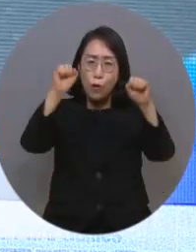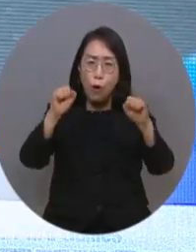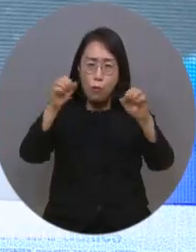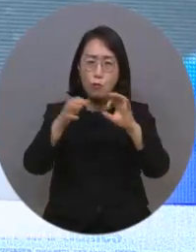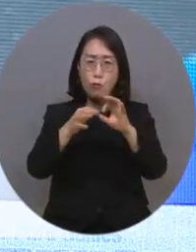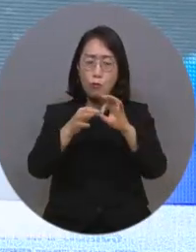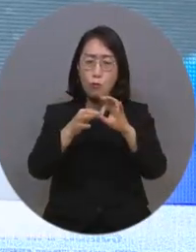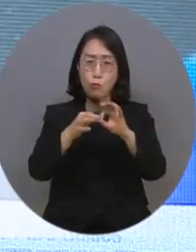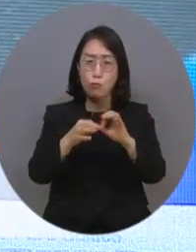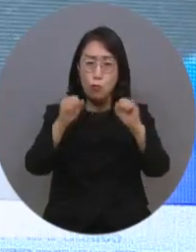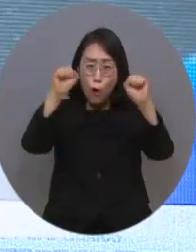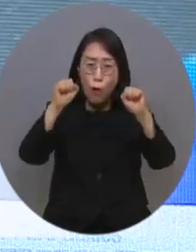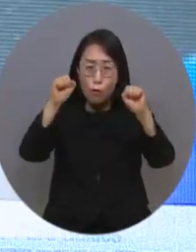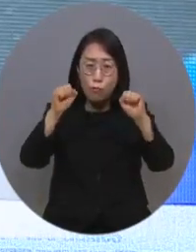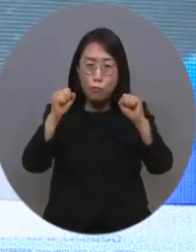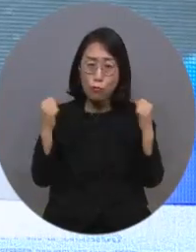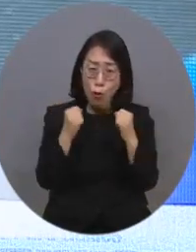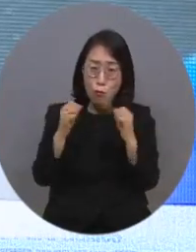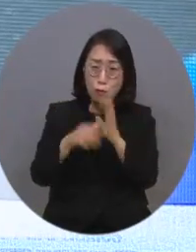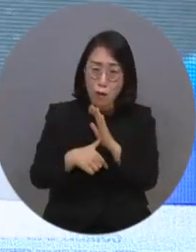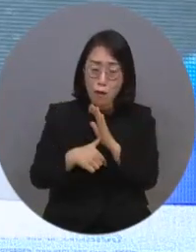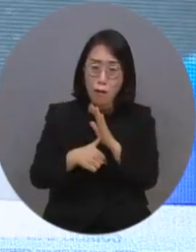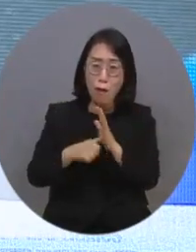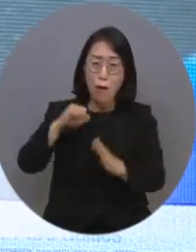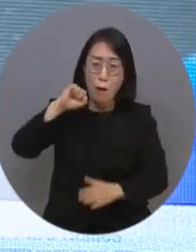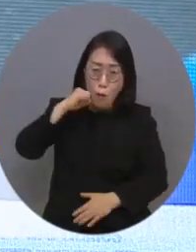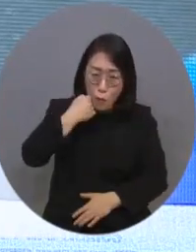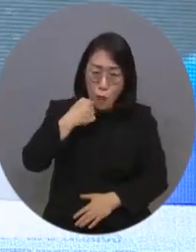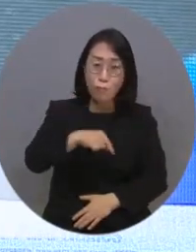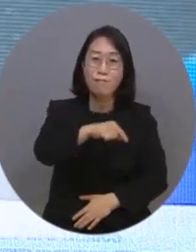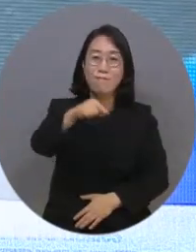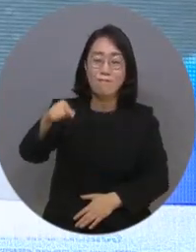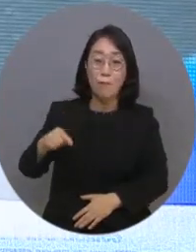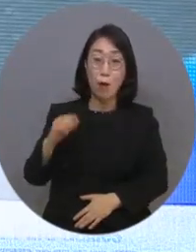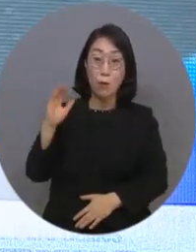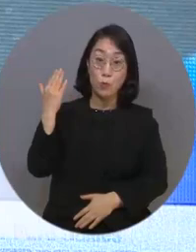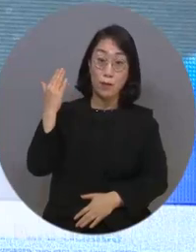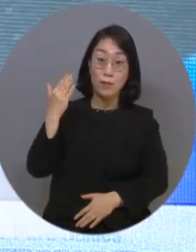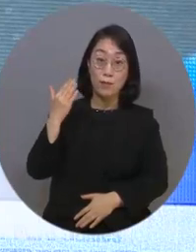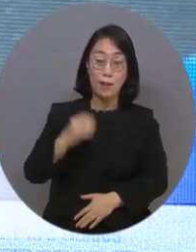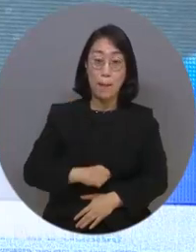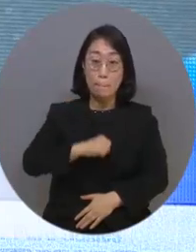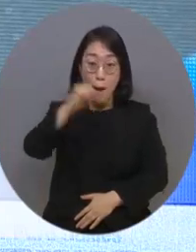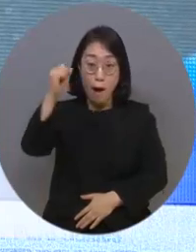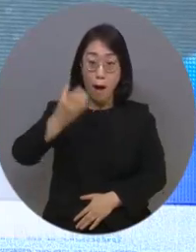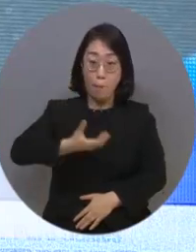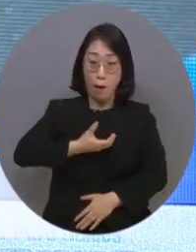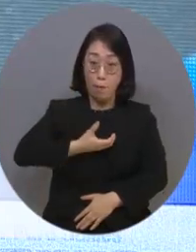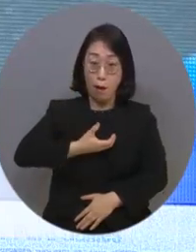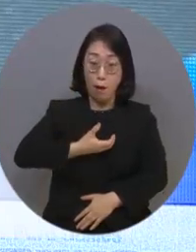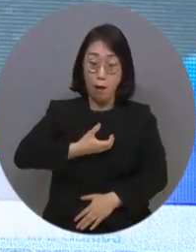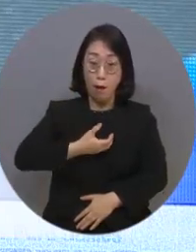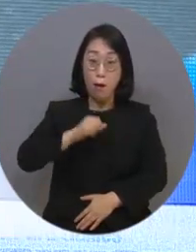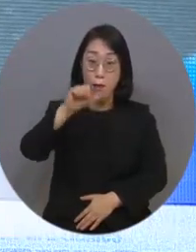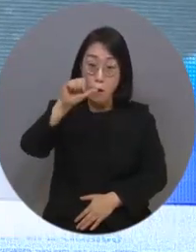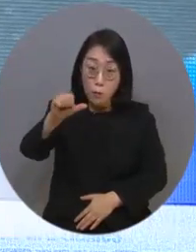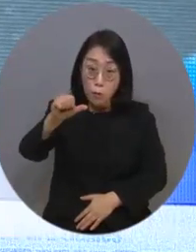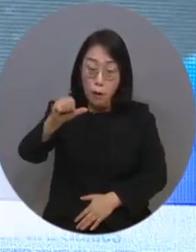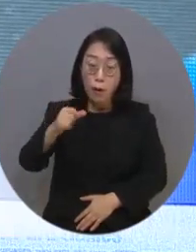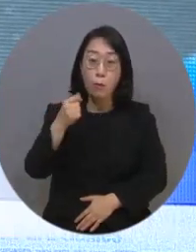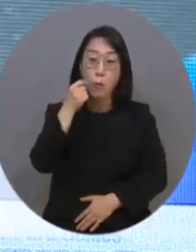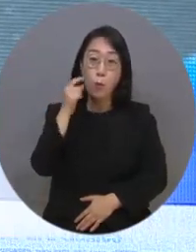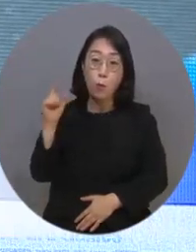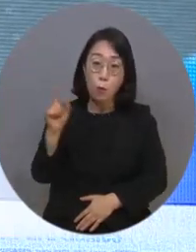불모지였던 대한민국이 역대 동계 패럴림픽에서 5개의 메달을 획득할 수 있었던 이유는